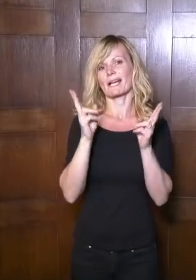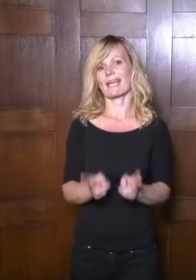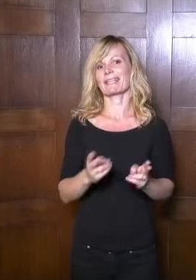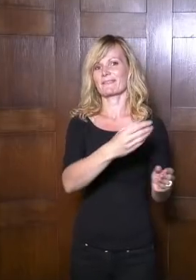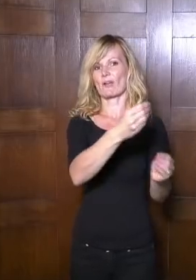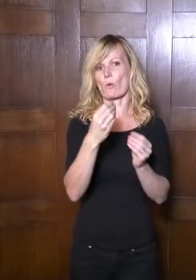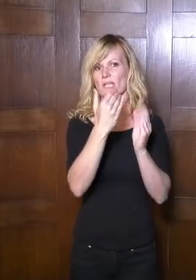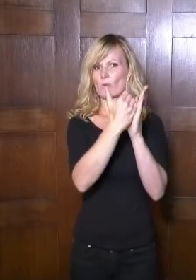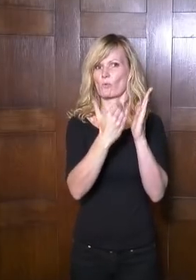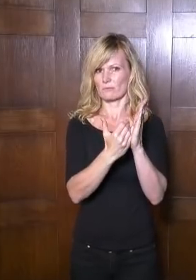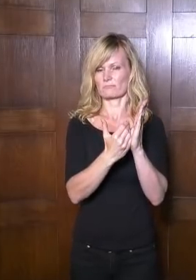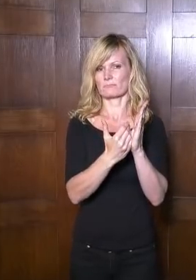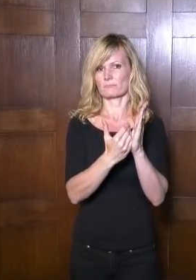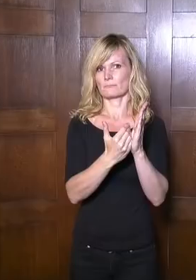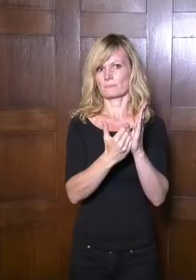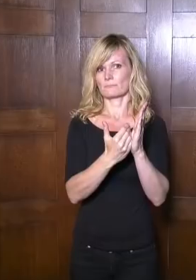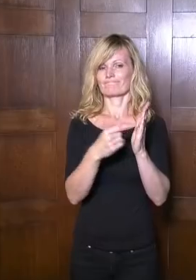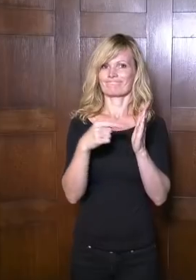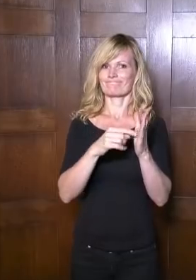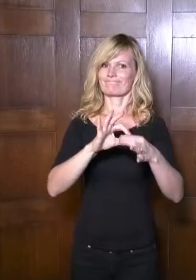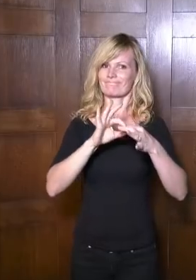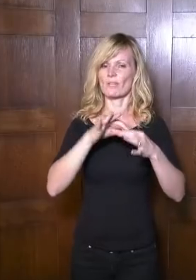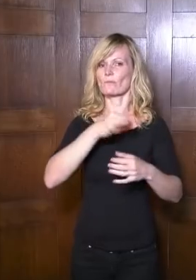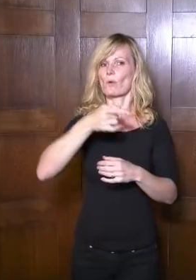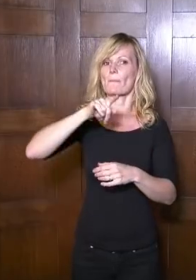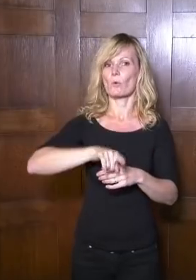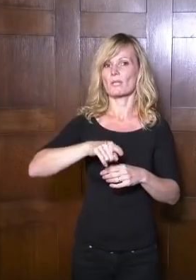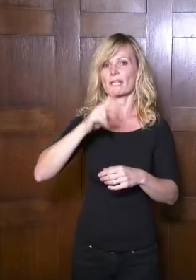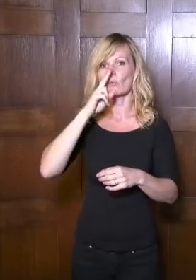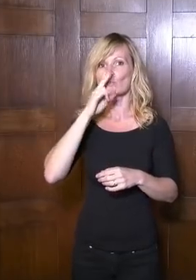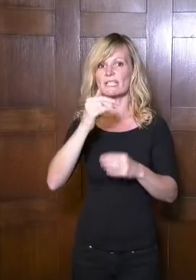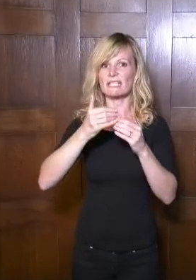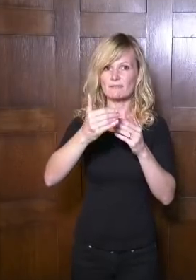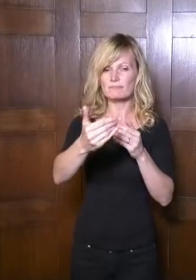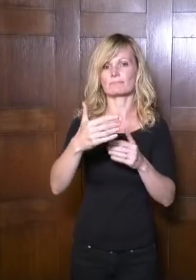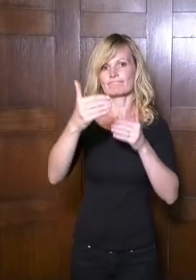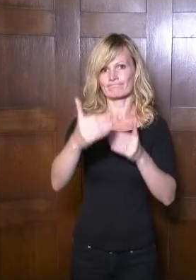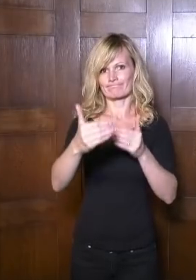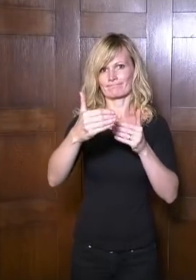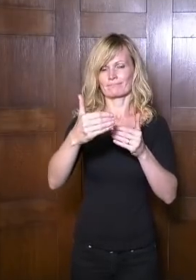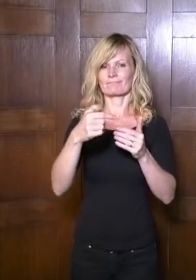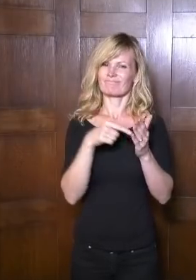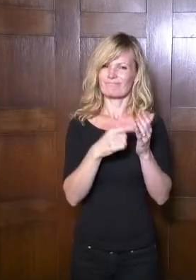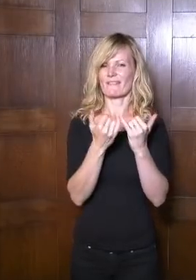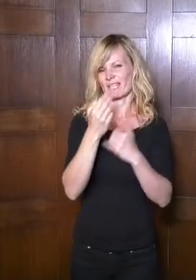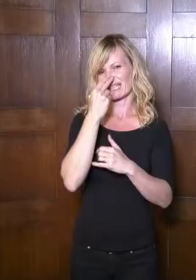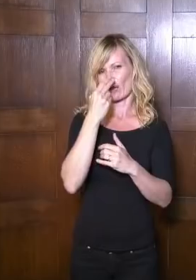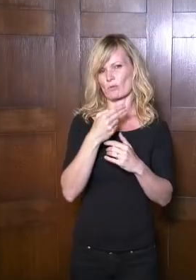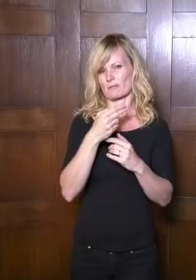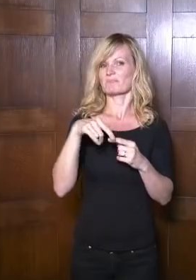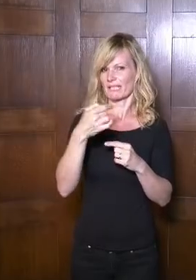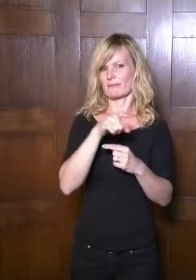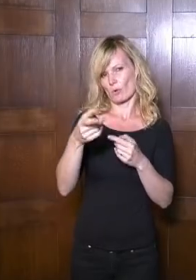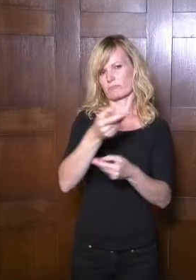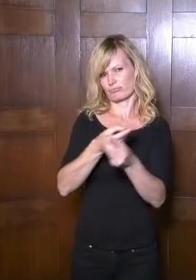die uns dann über den Juni bringen wird, wie die aussieht. Und wir haben ein großes Interesse